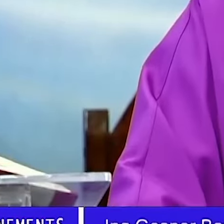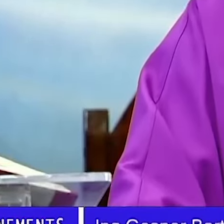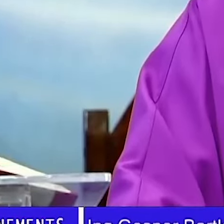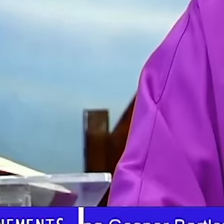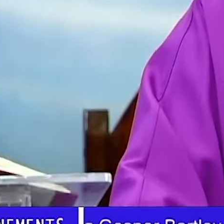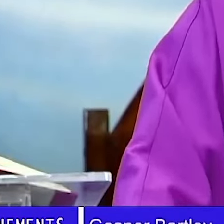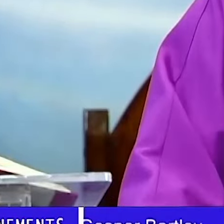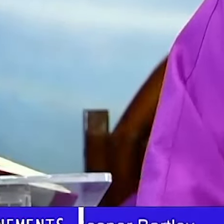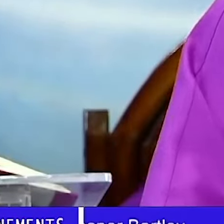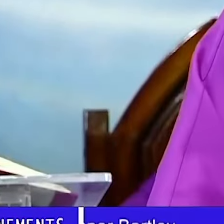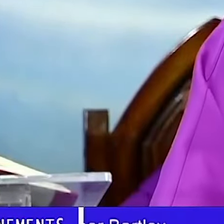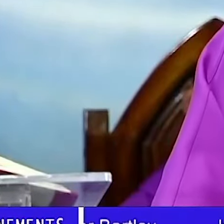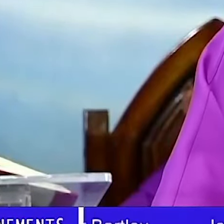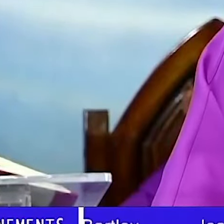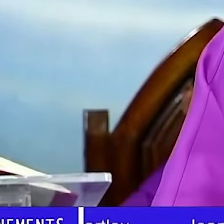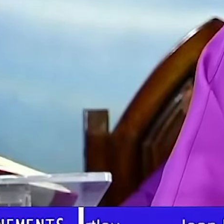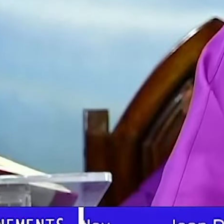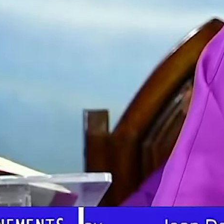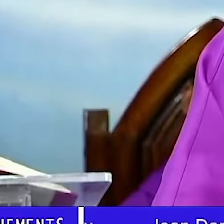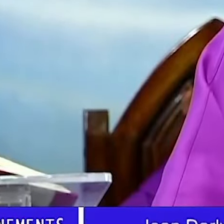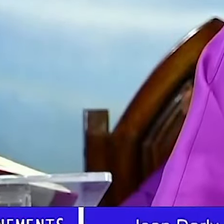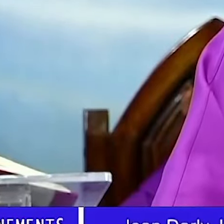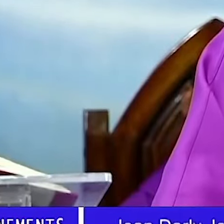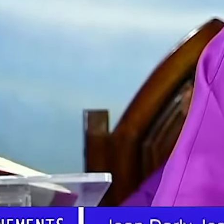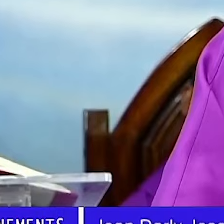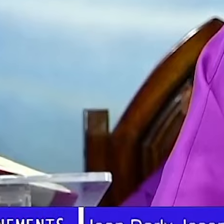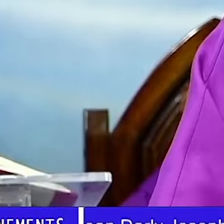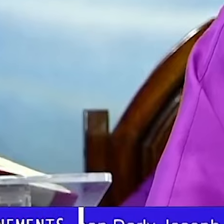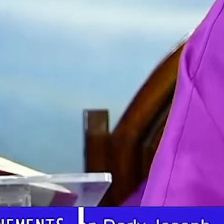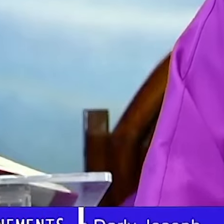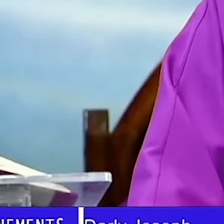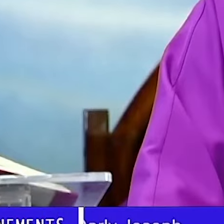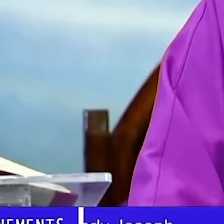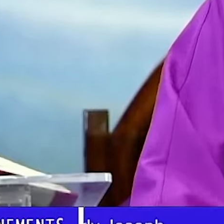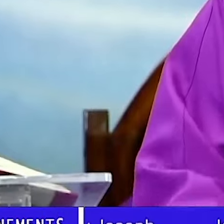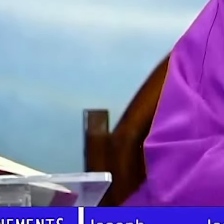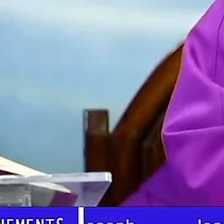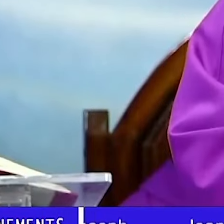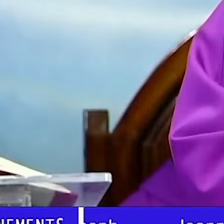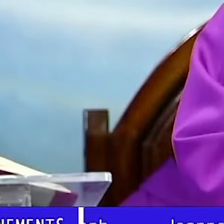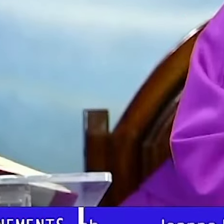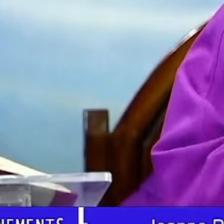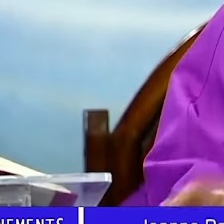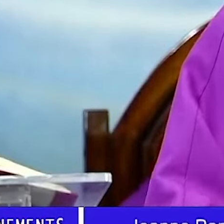les renverser, bac, monde qui t'a fait